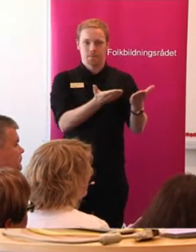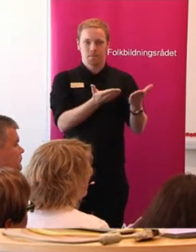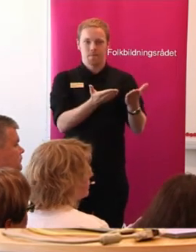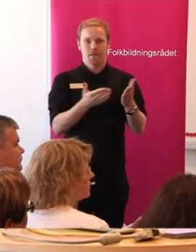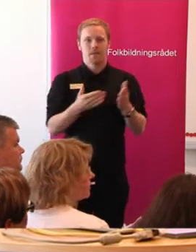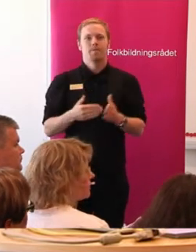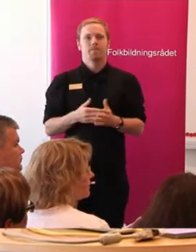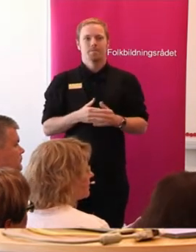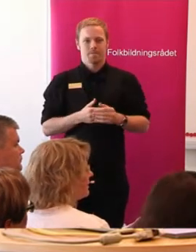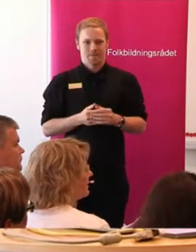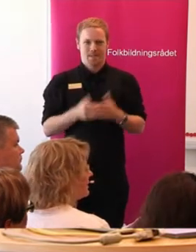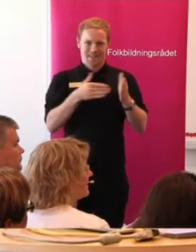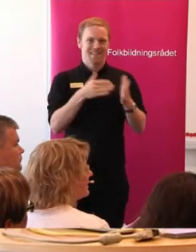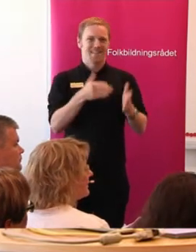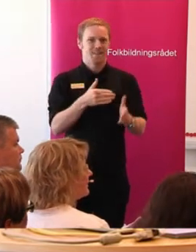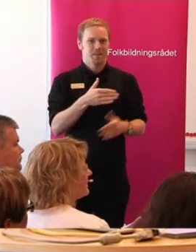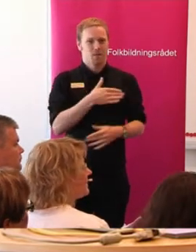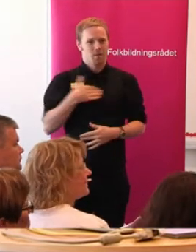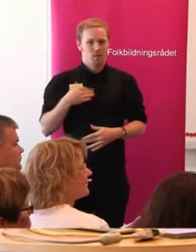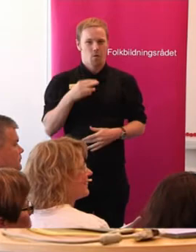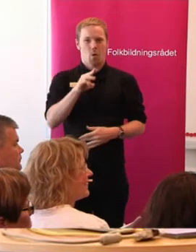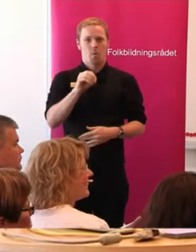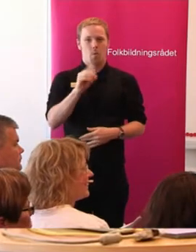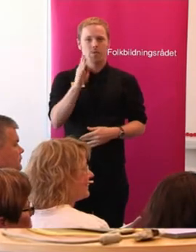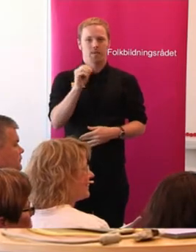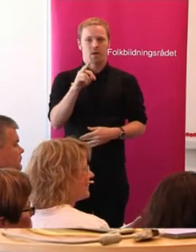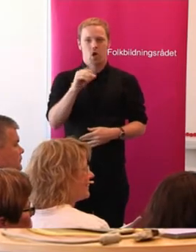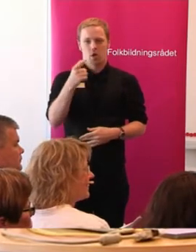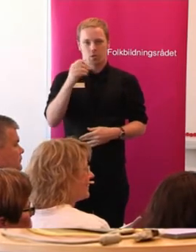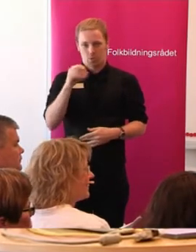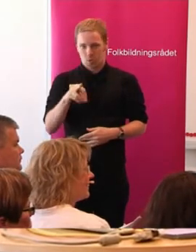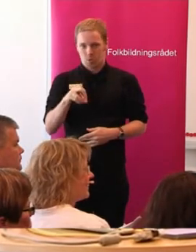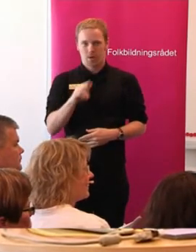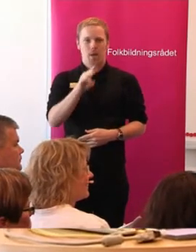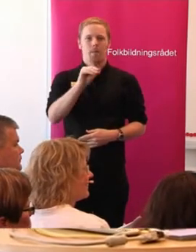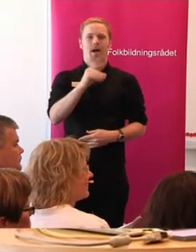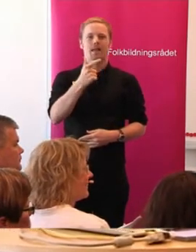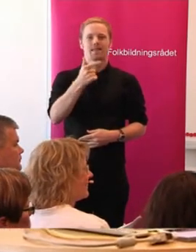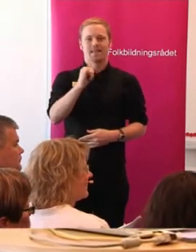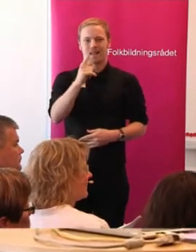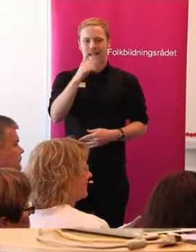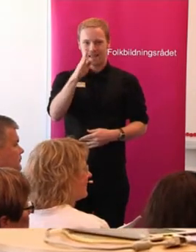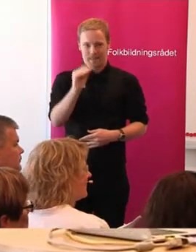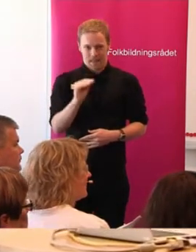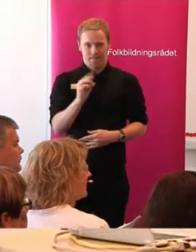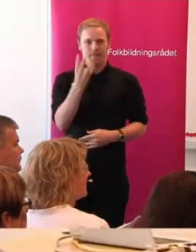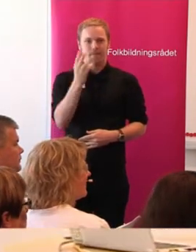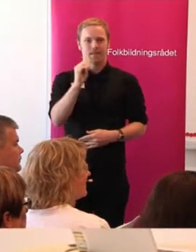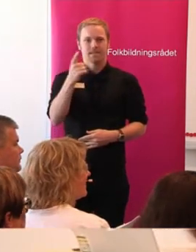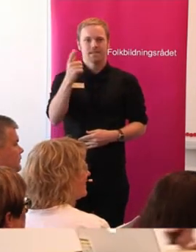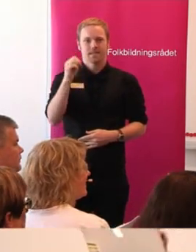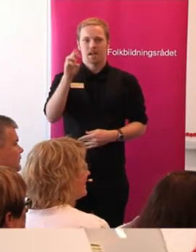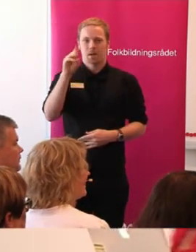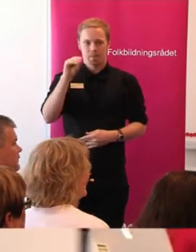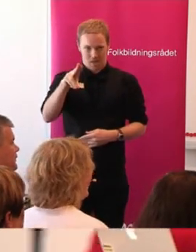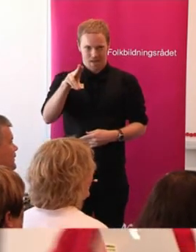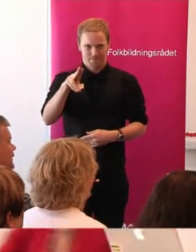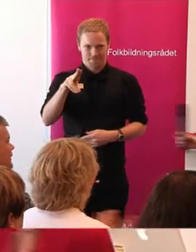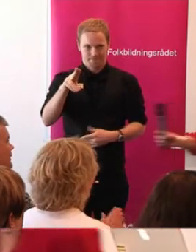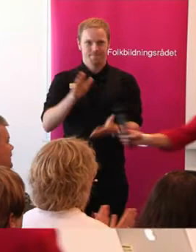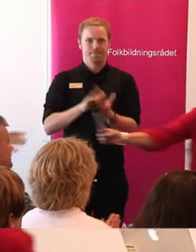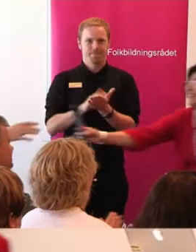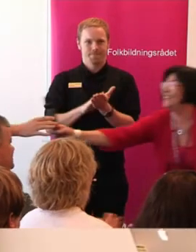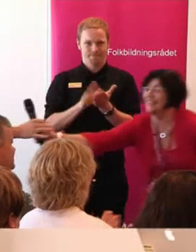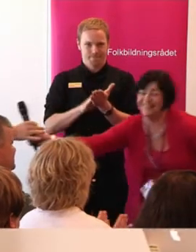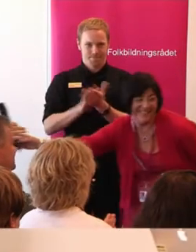till vår moderator Matilda Westerman. Varsågod. Tack så jättemycket. En applåd kan man väl få när man,